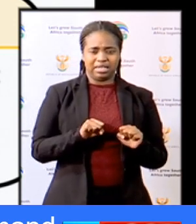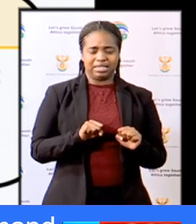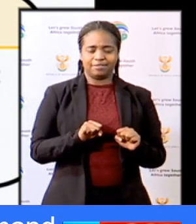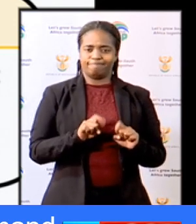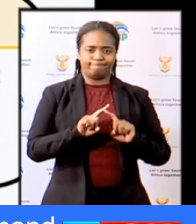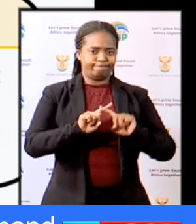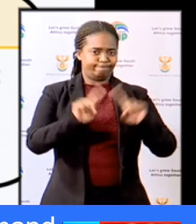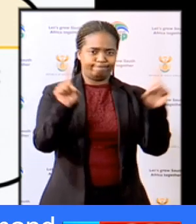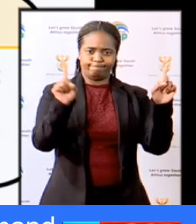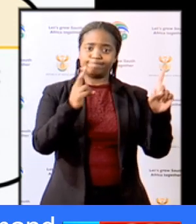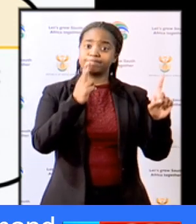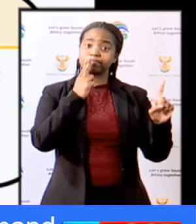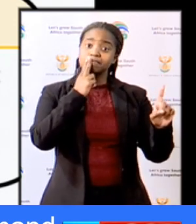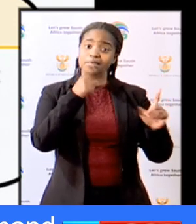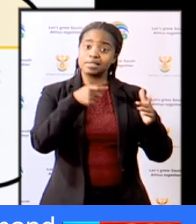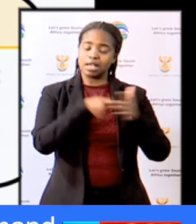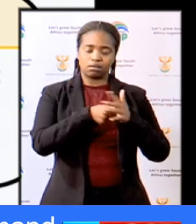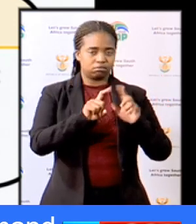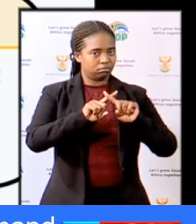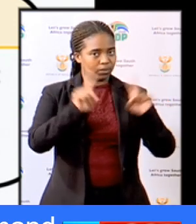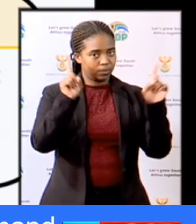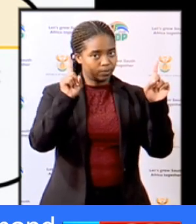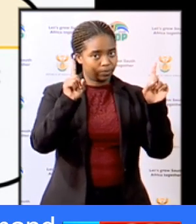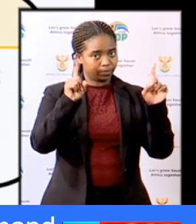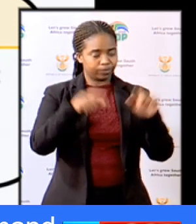wonake usavaliwe